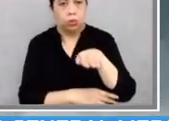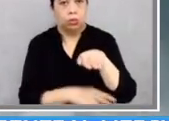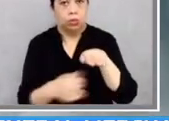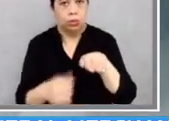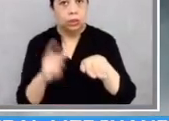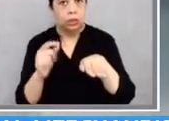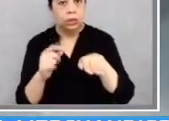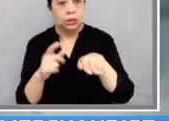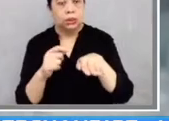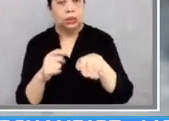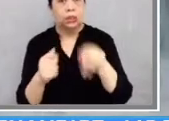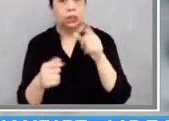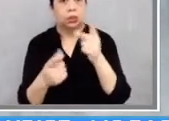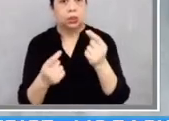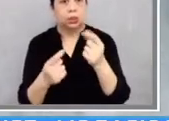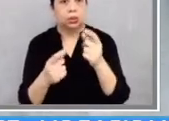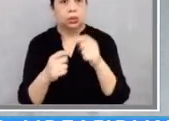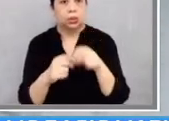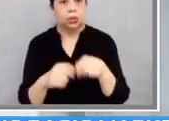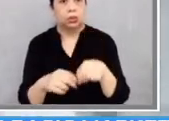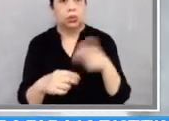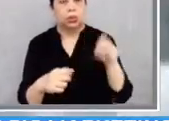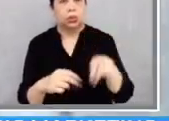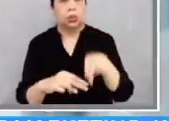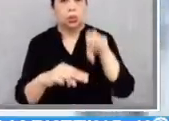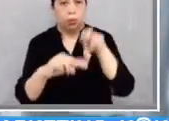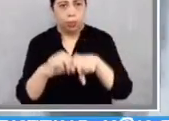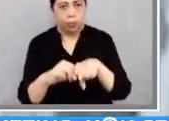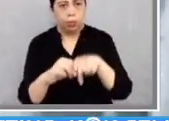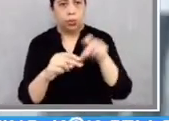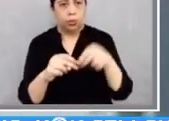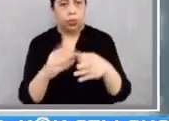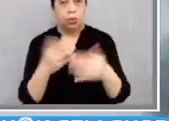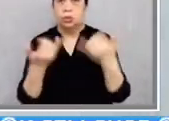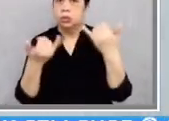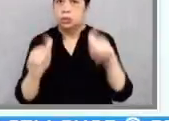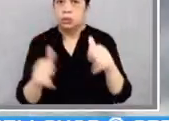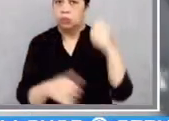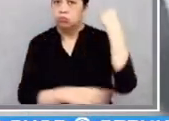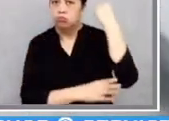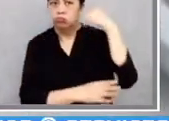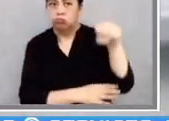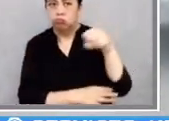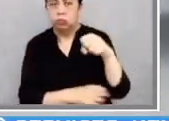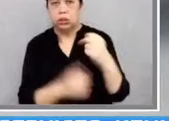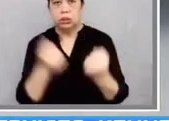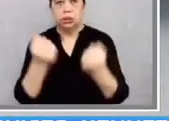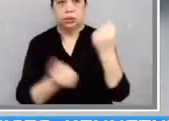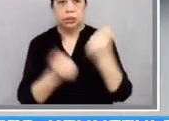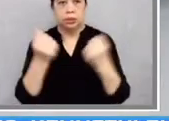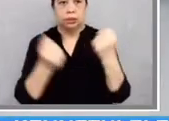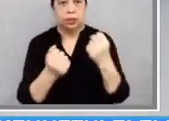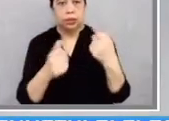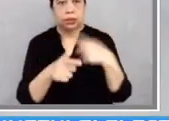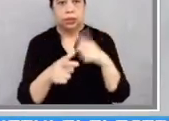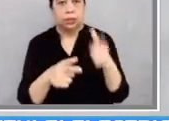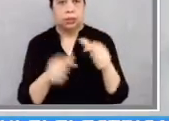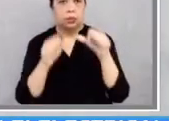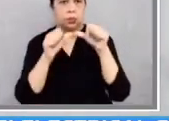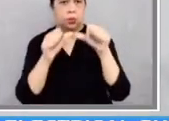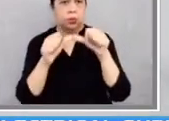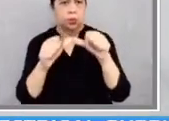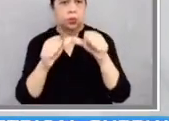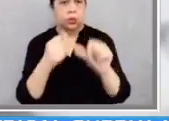traffic enforcer umupo sa bumper ng jeep niya. Hindi pa rin natinag ang driver. Pagkaliko, pinaandar pa rin niya ang jeep